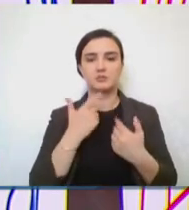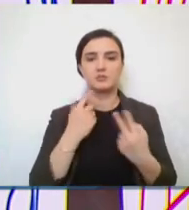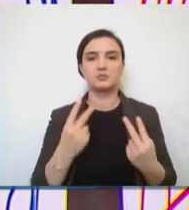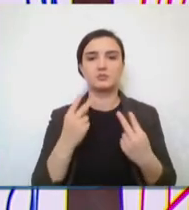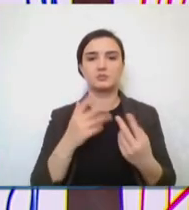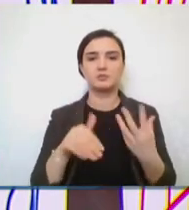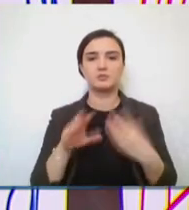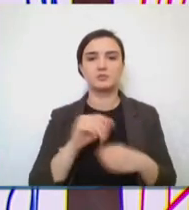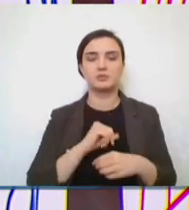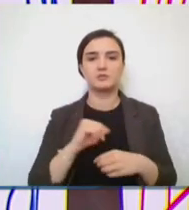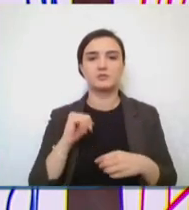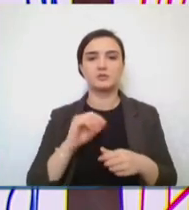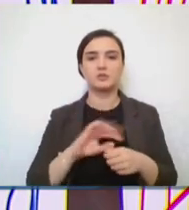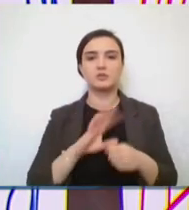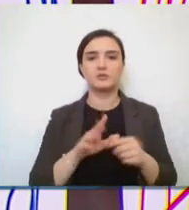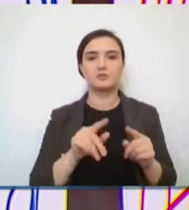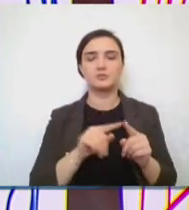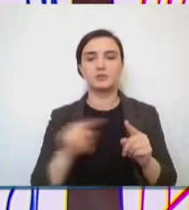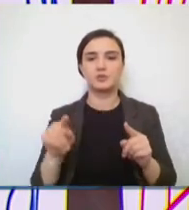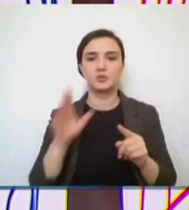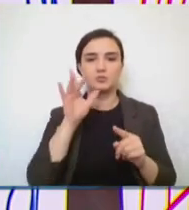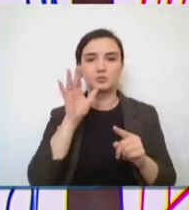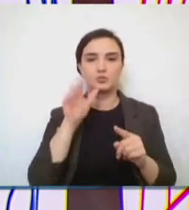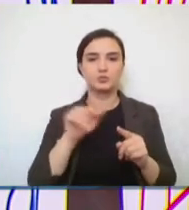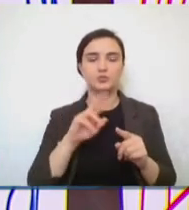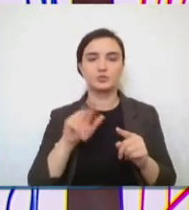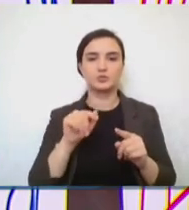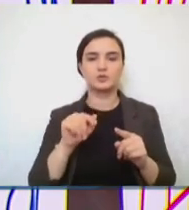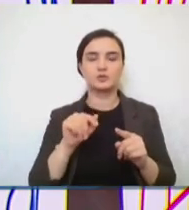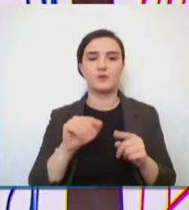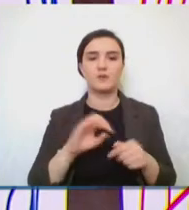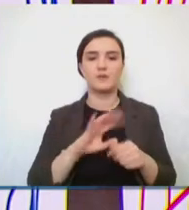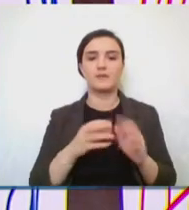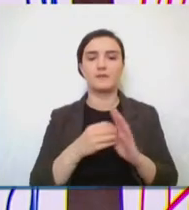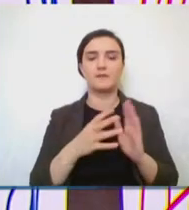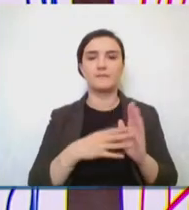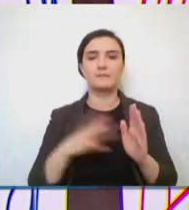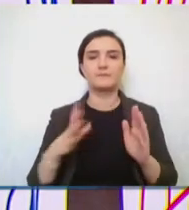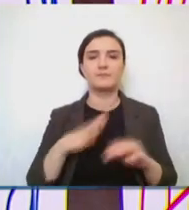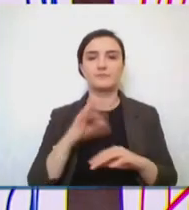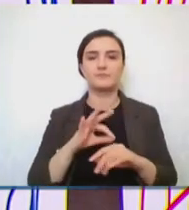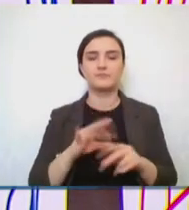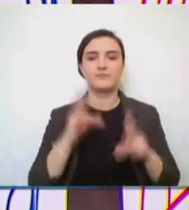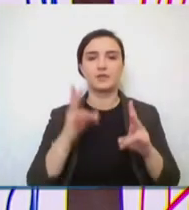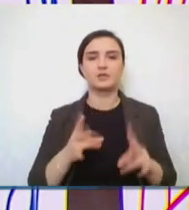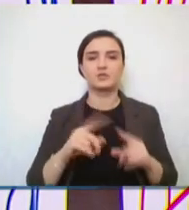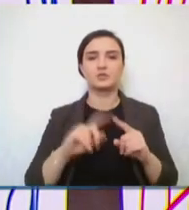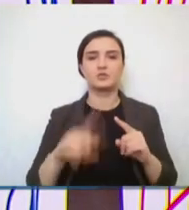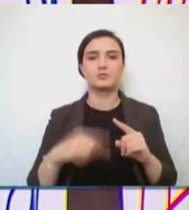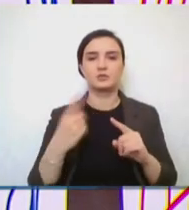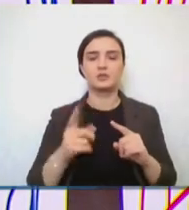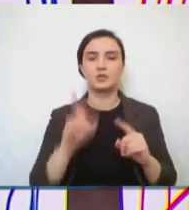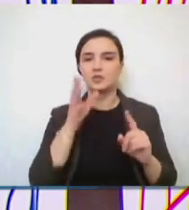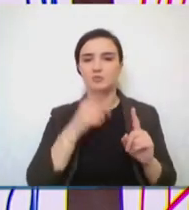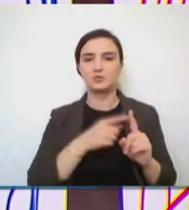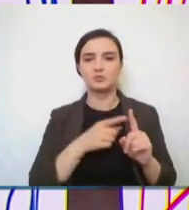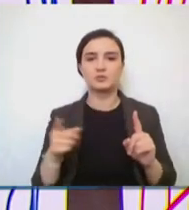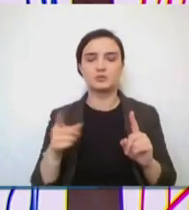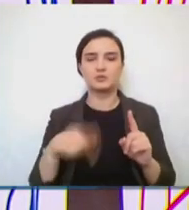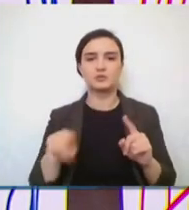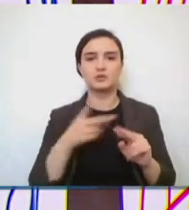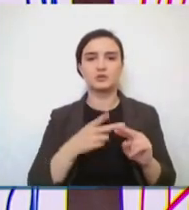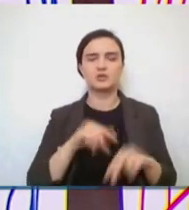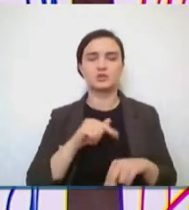COVID-ის მიმდინარეობის დროს და COVID-19-ის გადატანის შემდეგ. გარკვეული პერიოდის მანძილზე ეს შეგრძნება